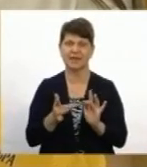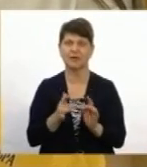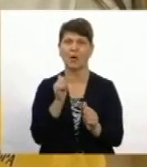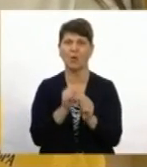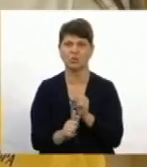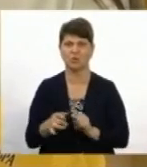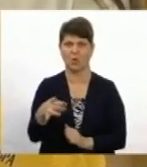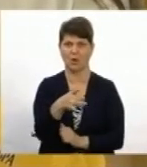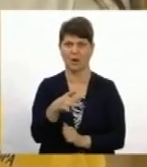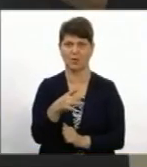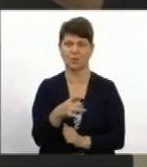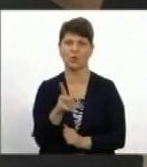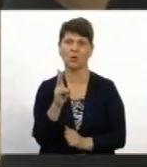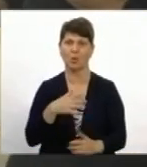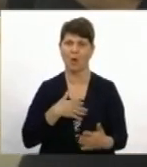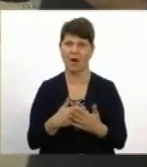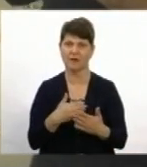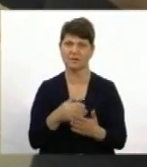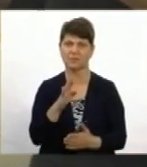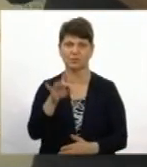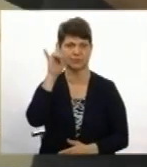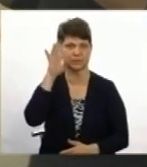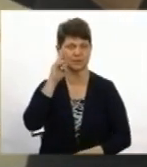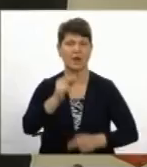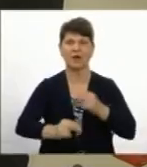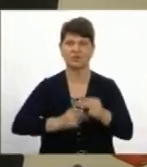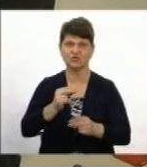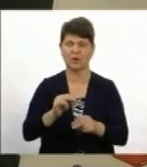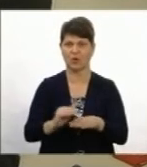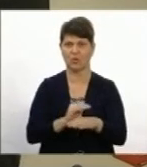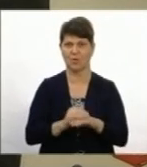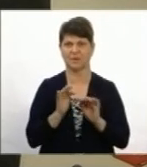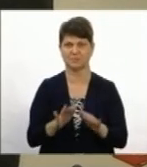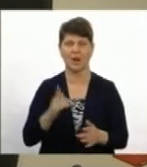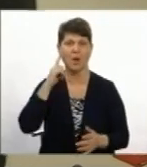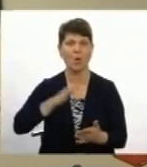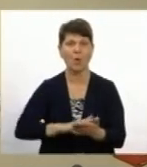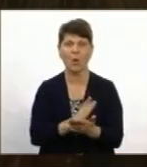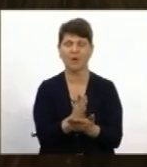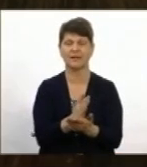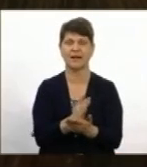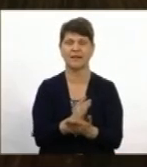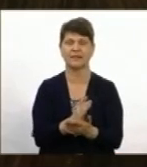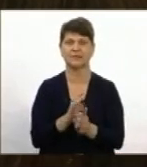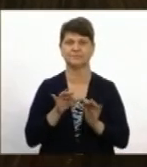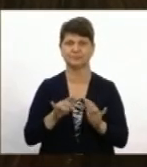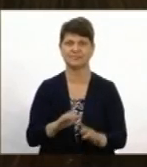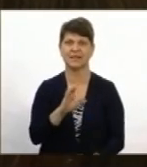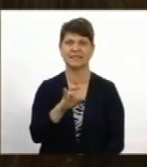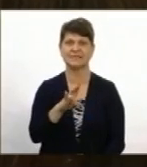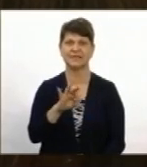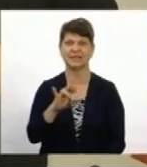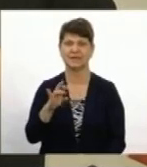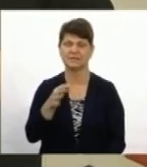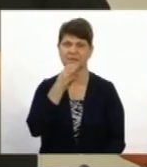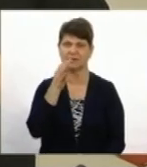кожного району. Тим, хто найактивніше популяризуватиме через неї добрі справи, координатор проекту «Книги добра» на Вінниччині Анатолій Слівінський